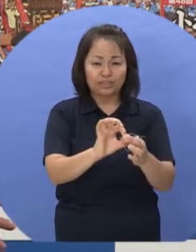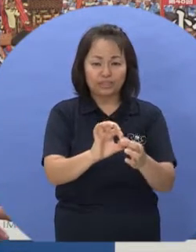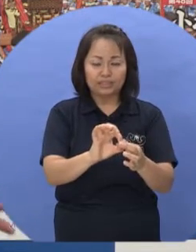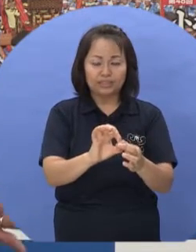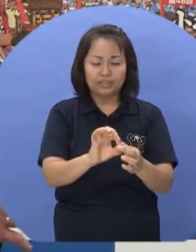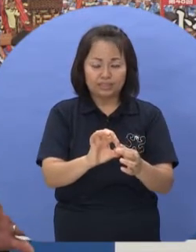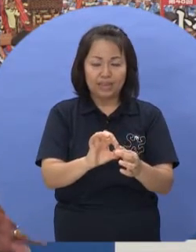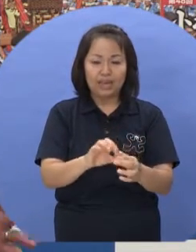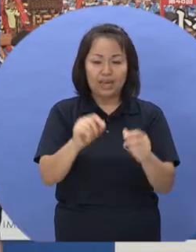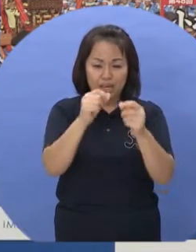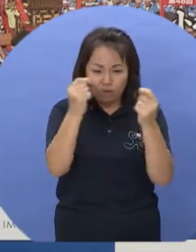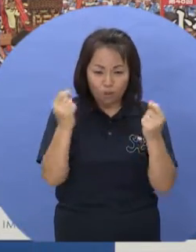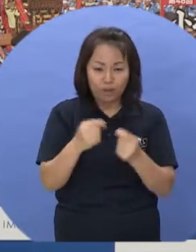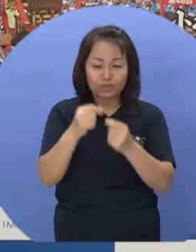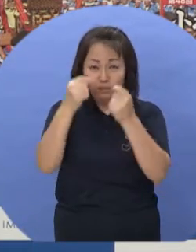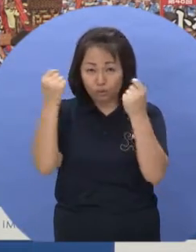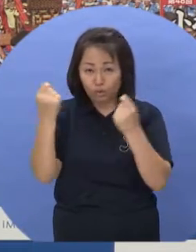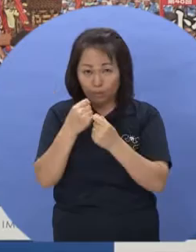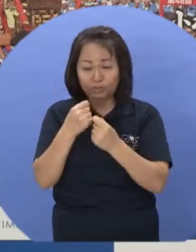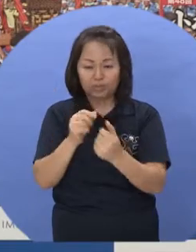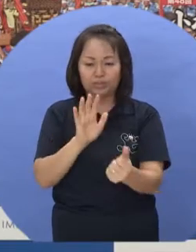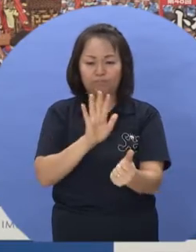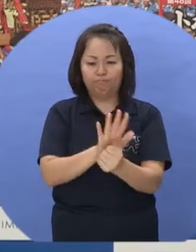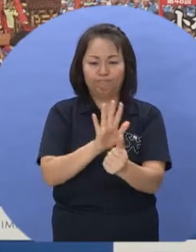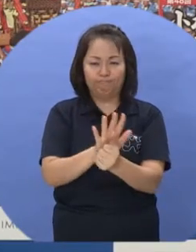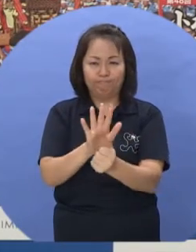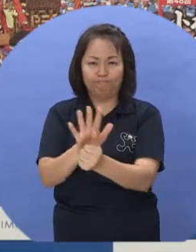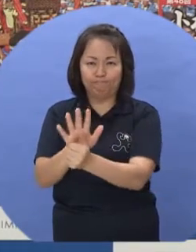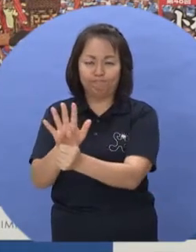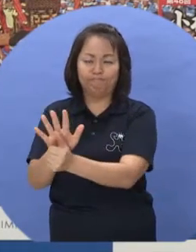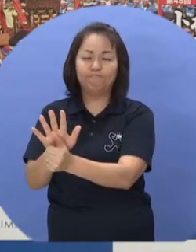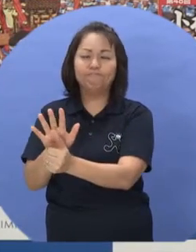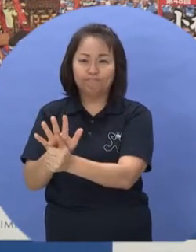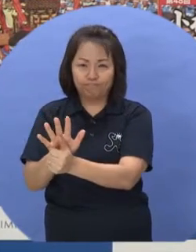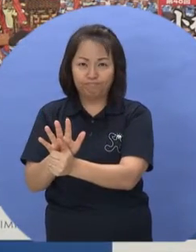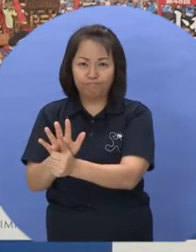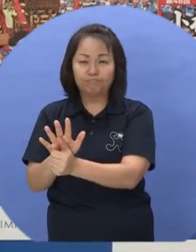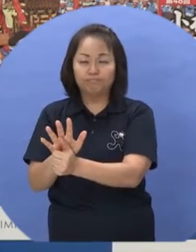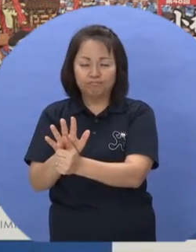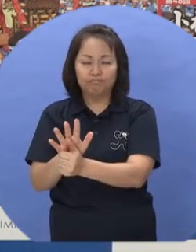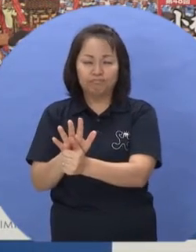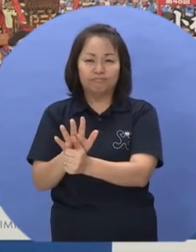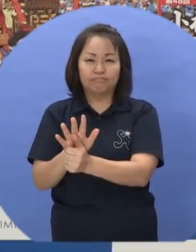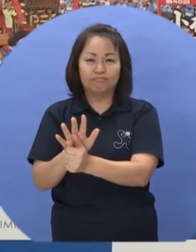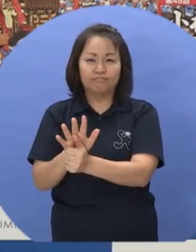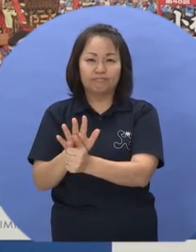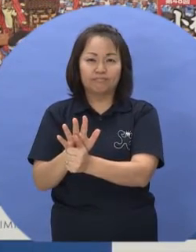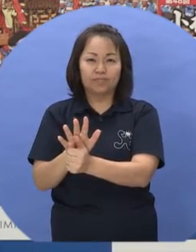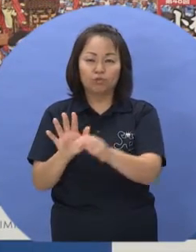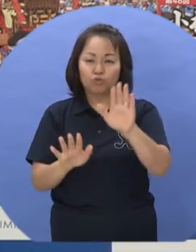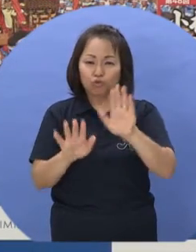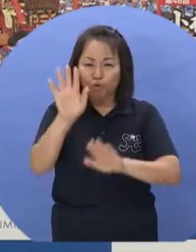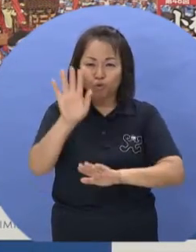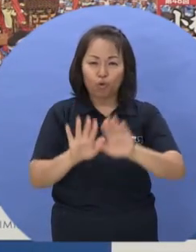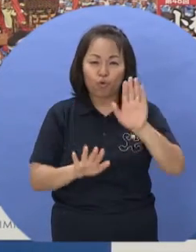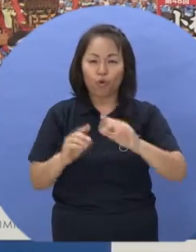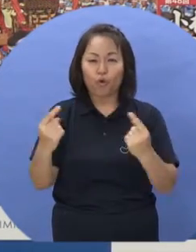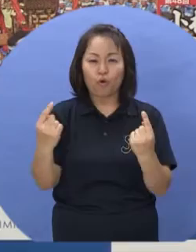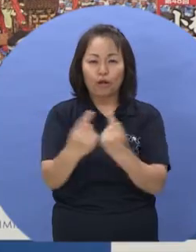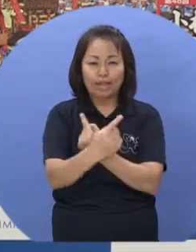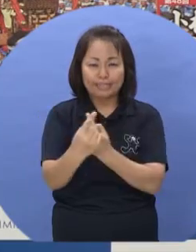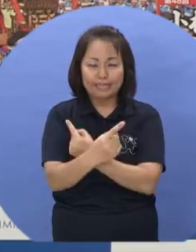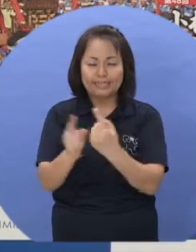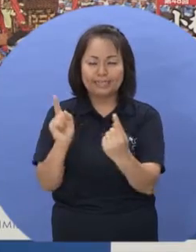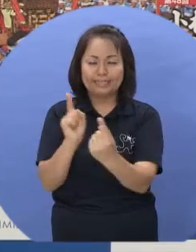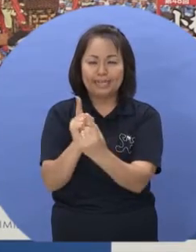生徒個々にですね、この不登校に対してさまざまなアプローチもしながらですね、その状況の改善に対応してきた